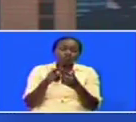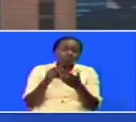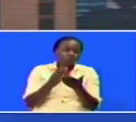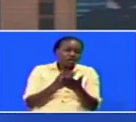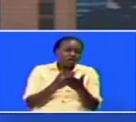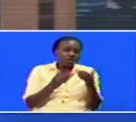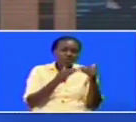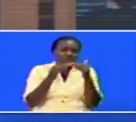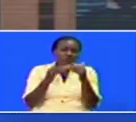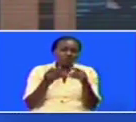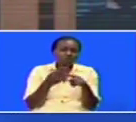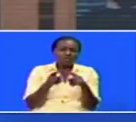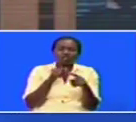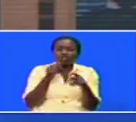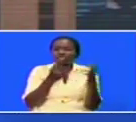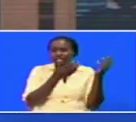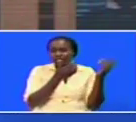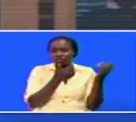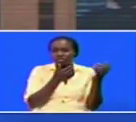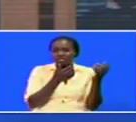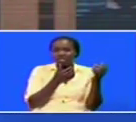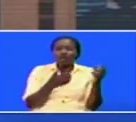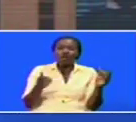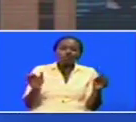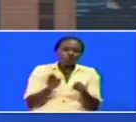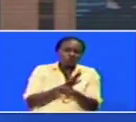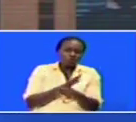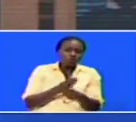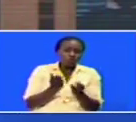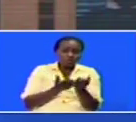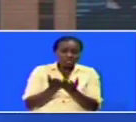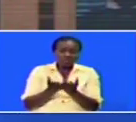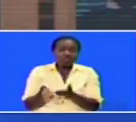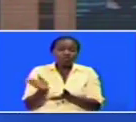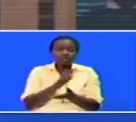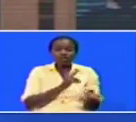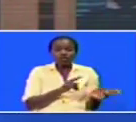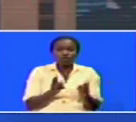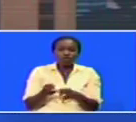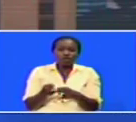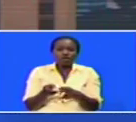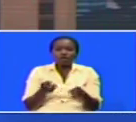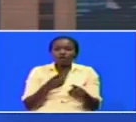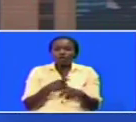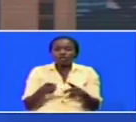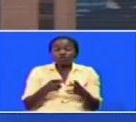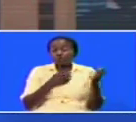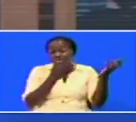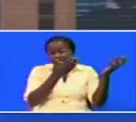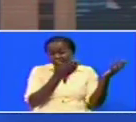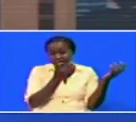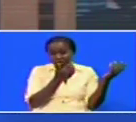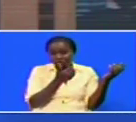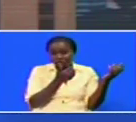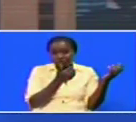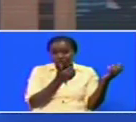lakini hatutarajii kuwa huduma za afya zitarejea ziwe kama zilivyokuwa hapo mbeleni. Lakini tunatarajia kuwa baraza la